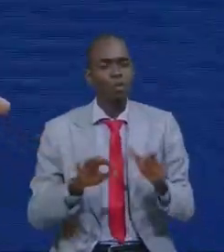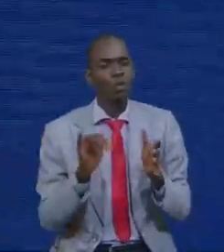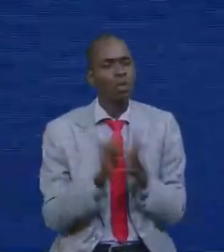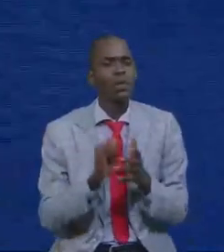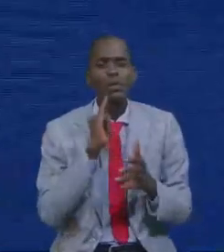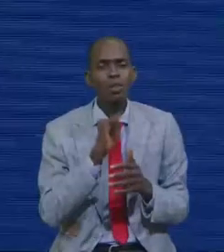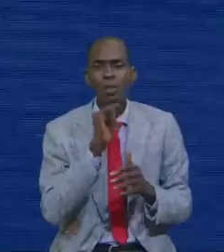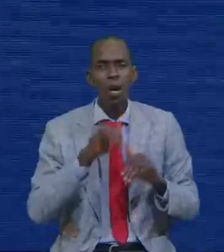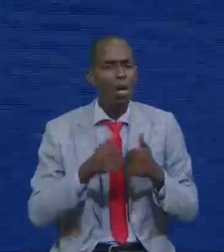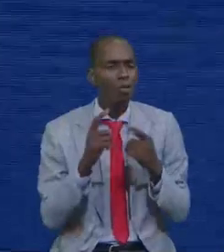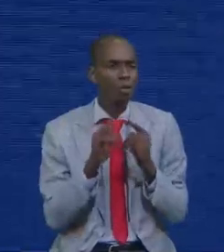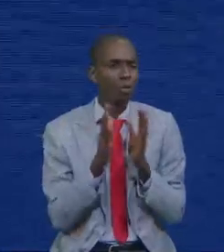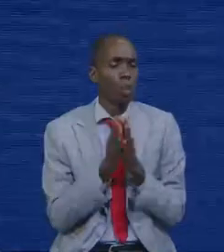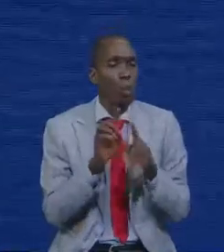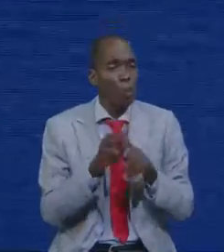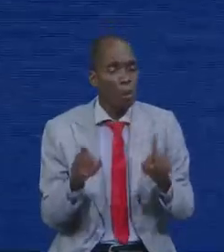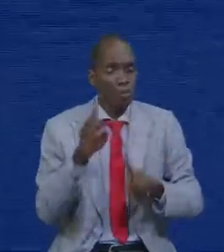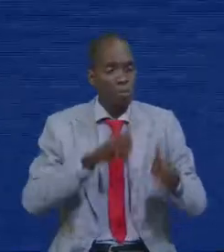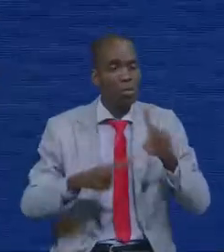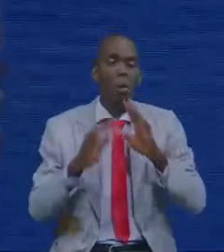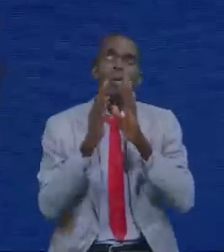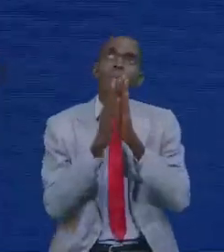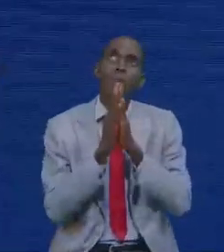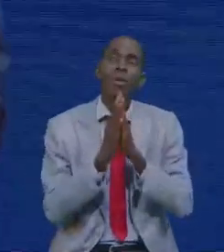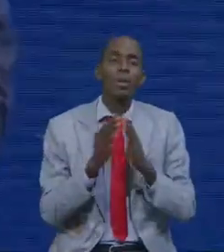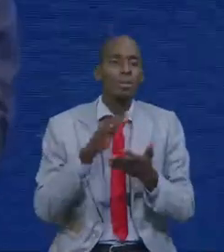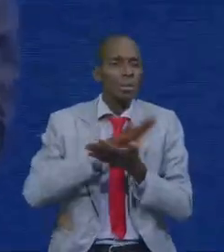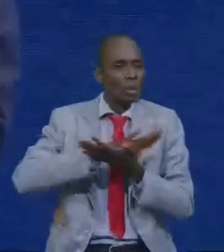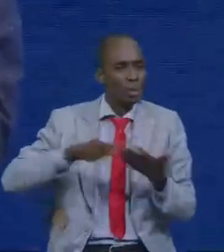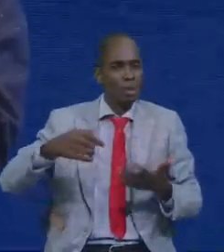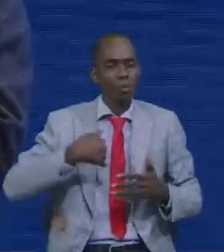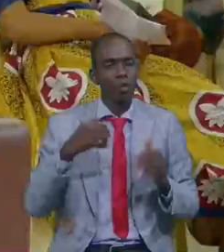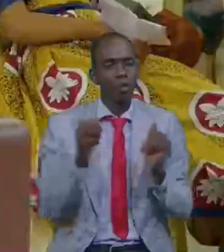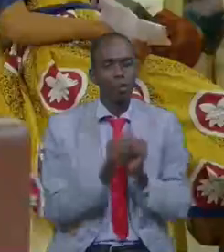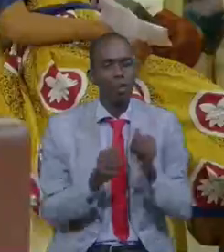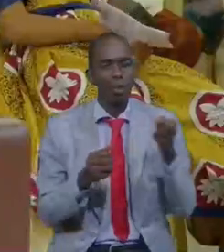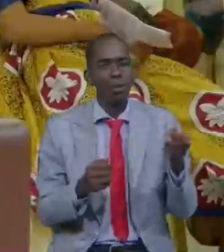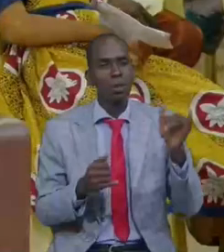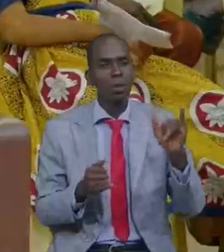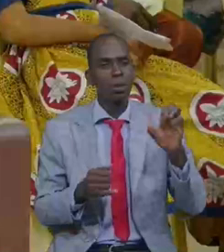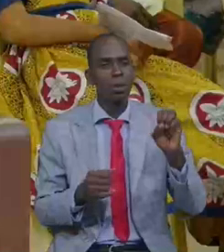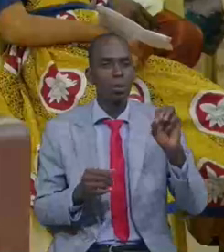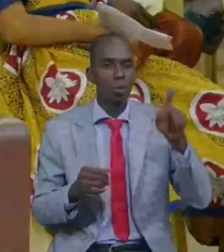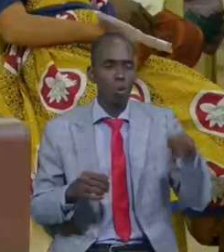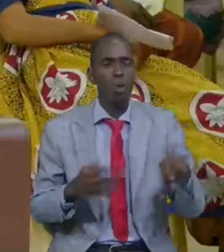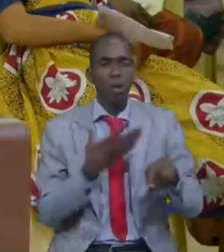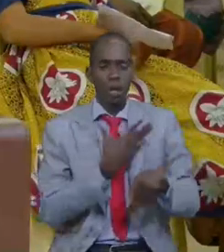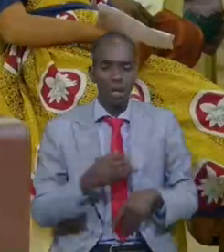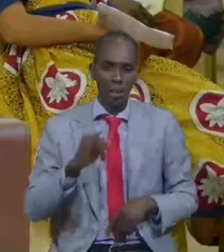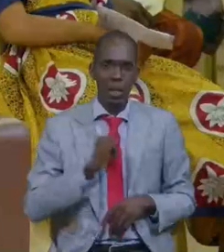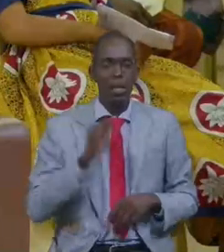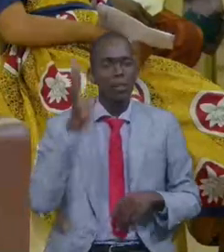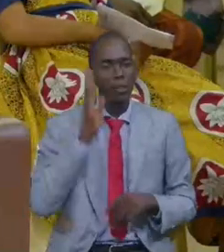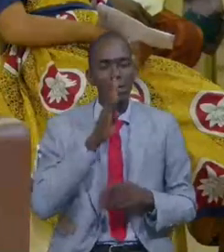Seigneur. Purifie-moi avec l'hysope et je serai pur. Ce soir, tu seras pur. Où es-tu